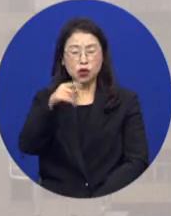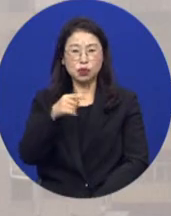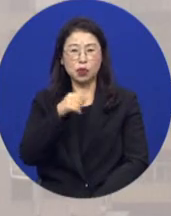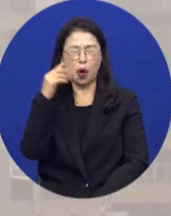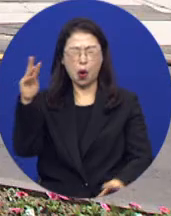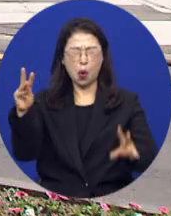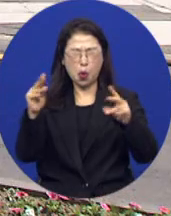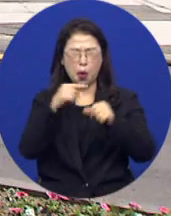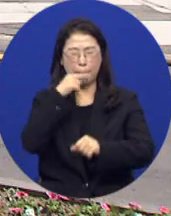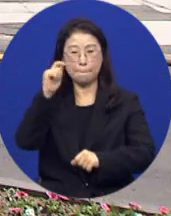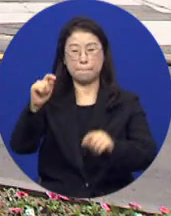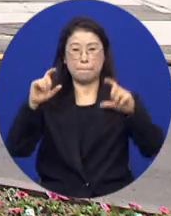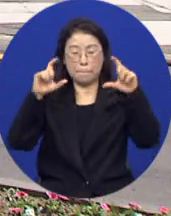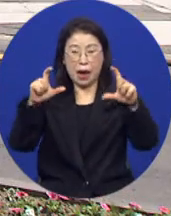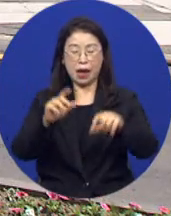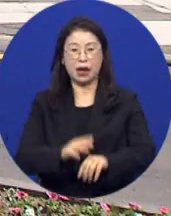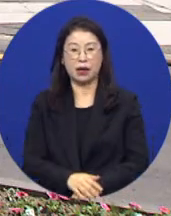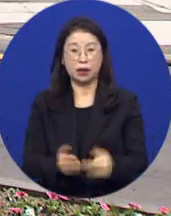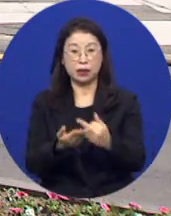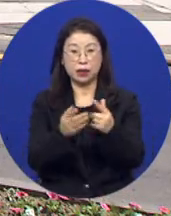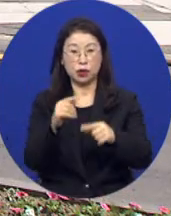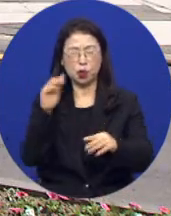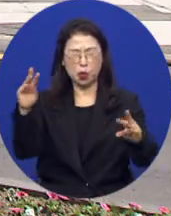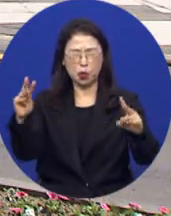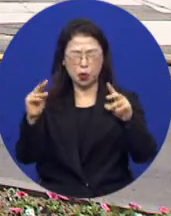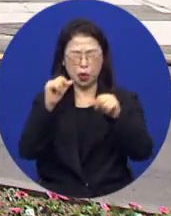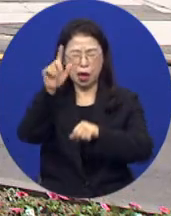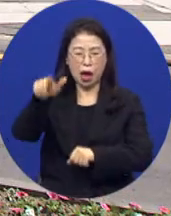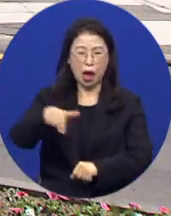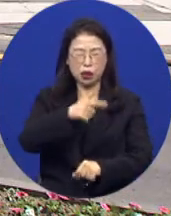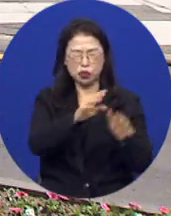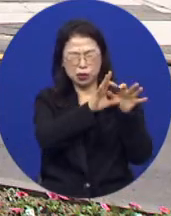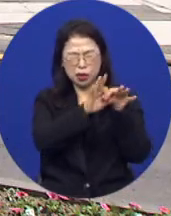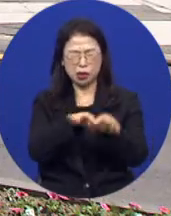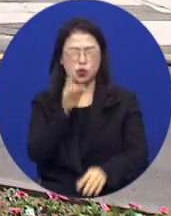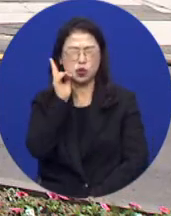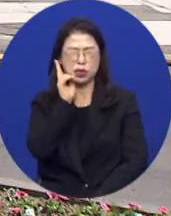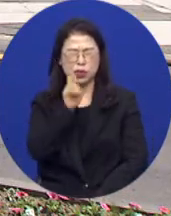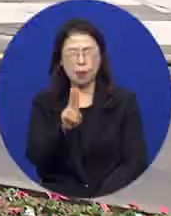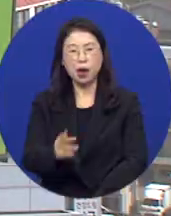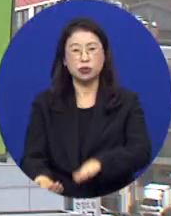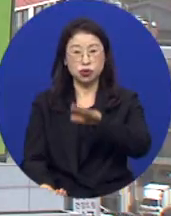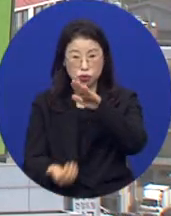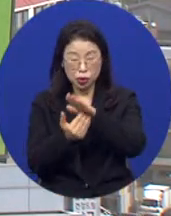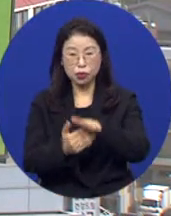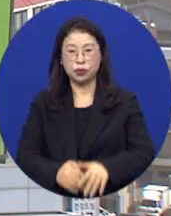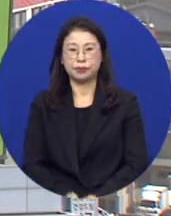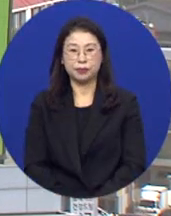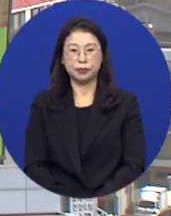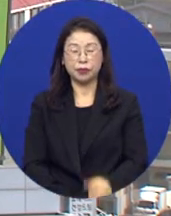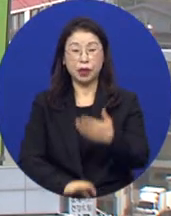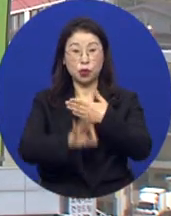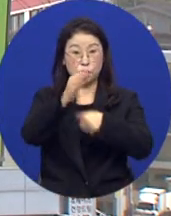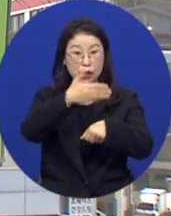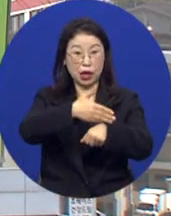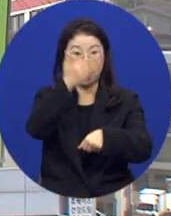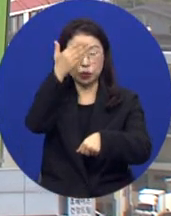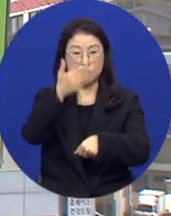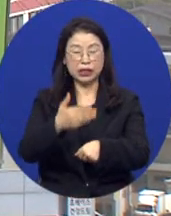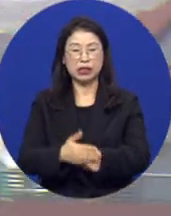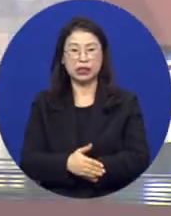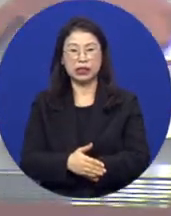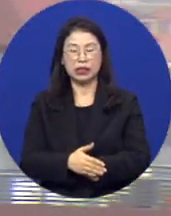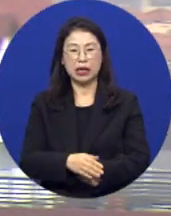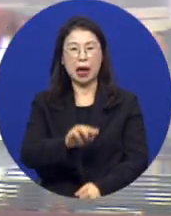발령됐습니다. 제주 지역의 미세먼지 농도는 하루 종일 매우 나쁨 수준을 보였습니다. 오전 9시에